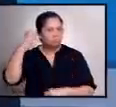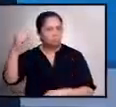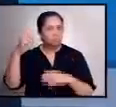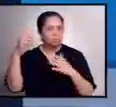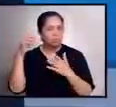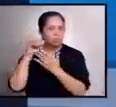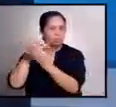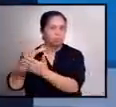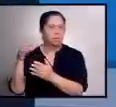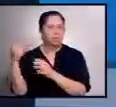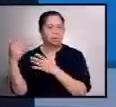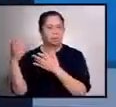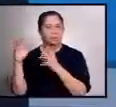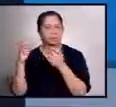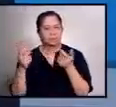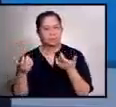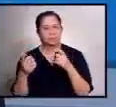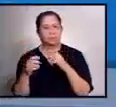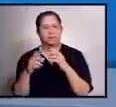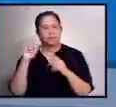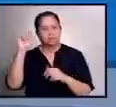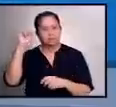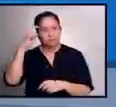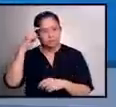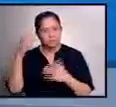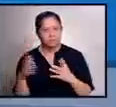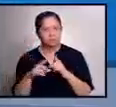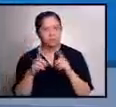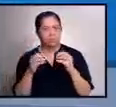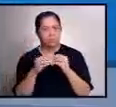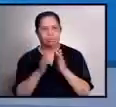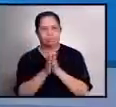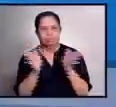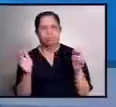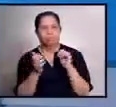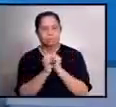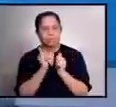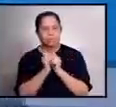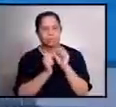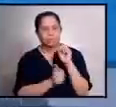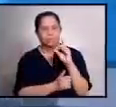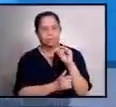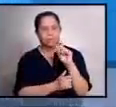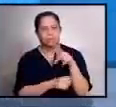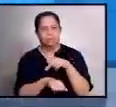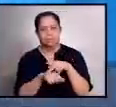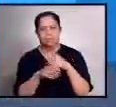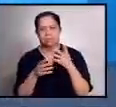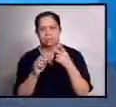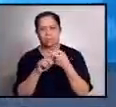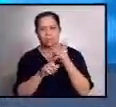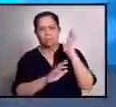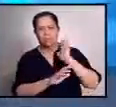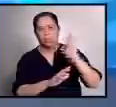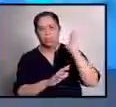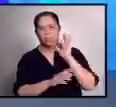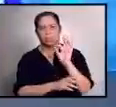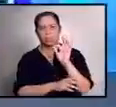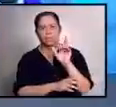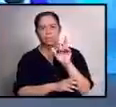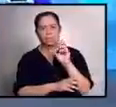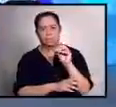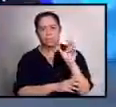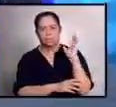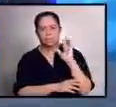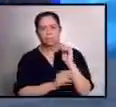o maghimagsik laban sa legal na otoridad. Pero mas malawak po ang definisyon ng sedisyon sa Pilipinas, marahil dahil mula pa ito noong